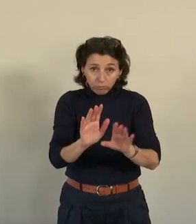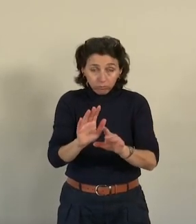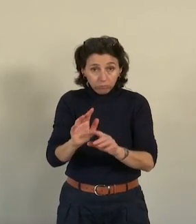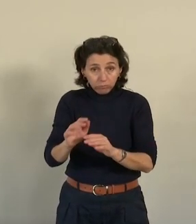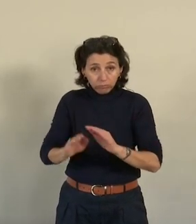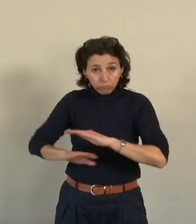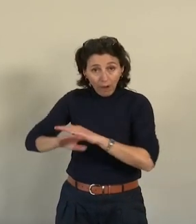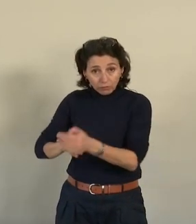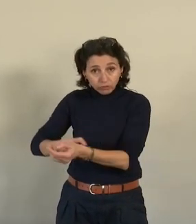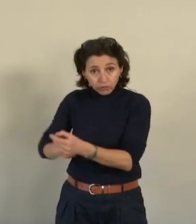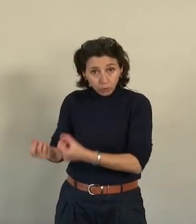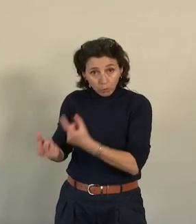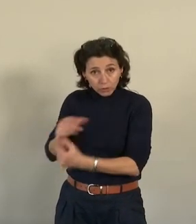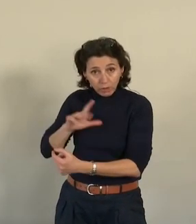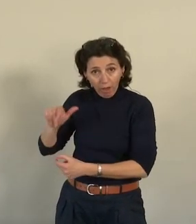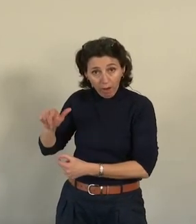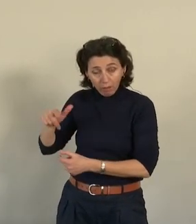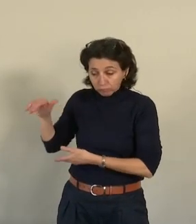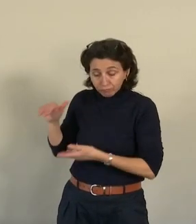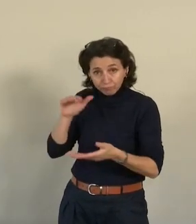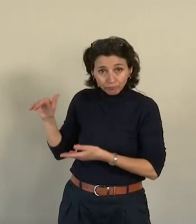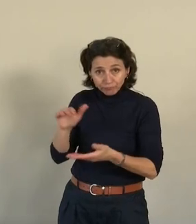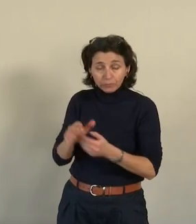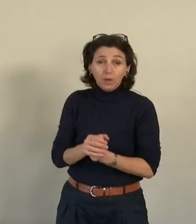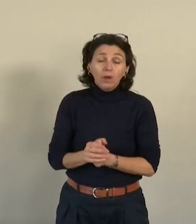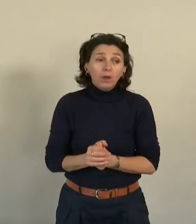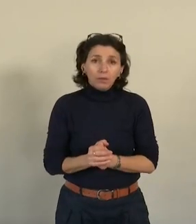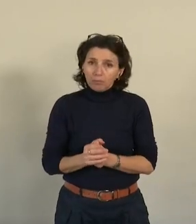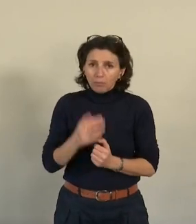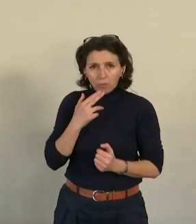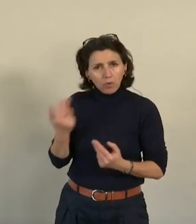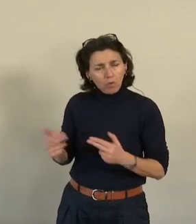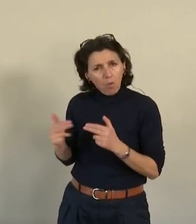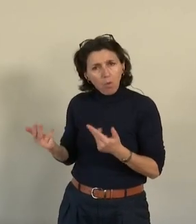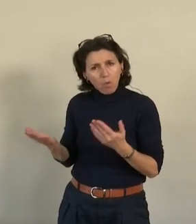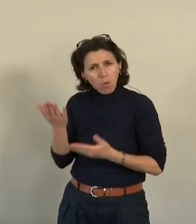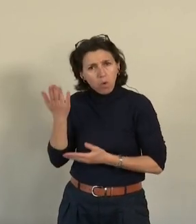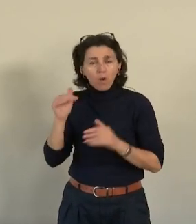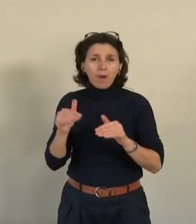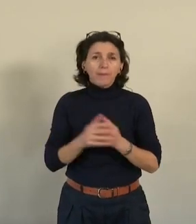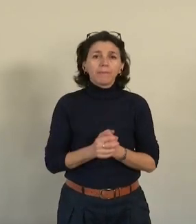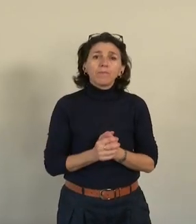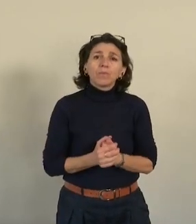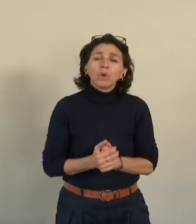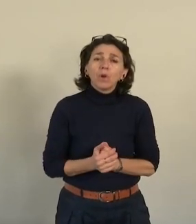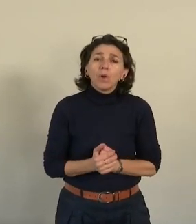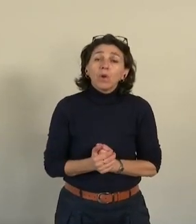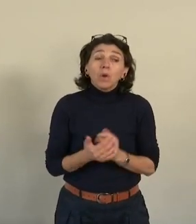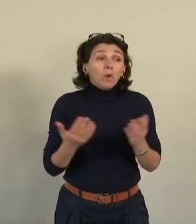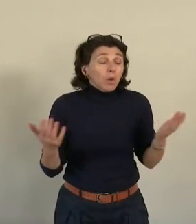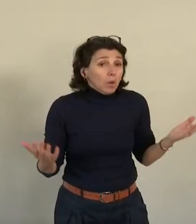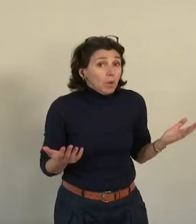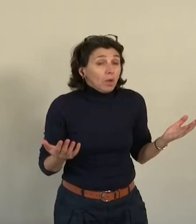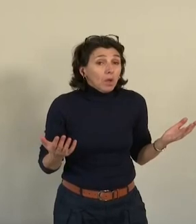sources en fait donc nos informations sont sourcées et et plutôt je crois de bonne qualité à moins que l'on considère que l'Inspection